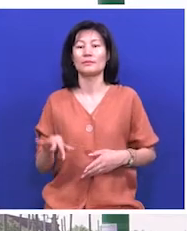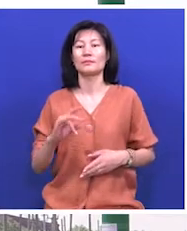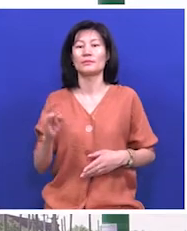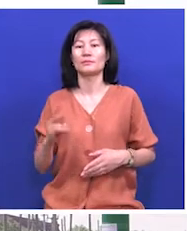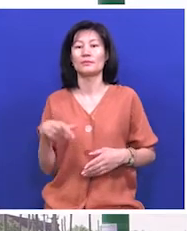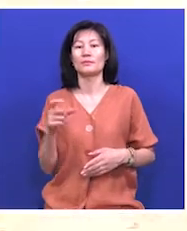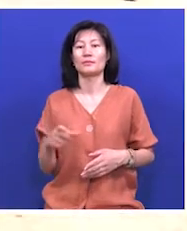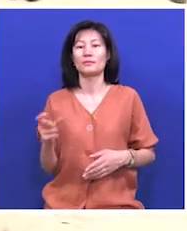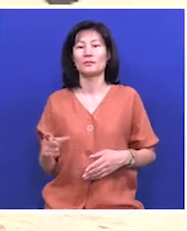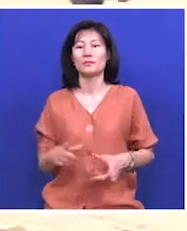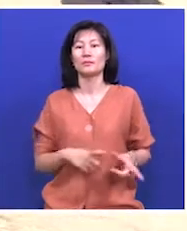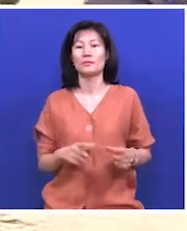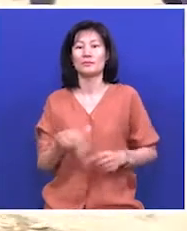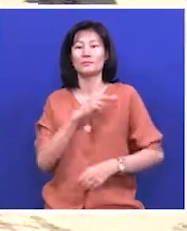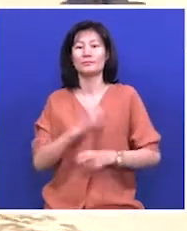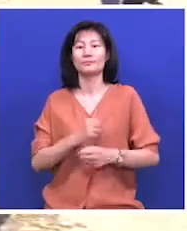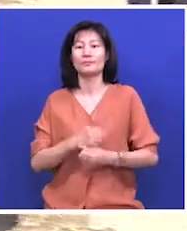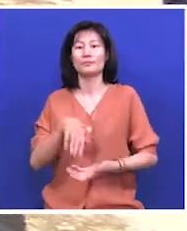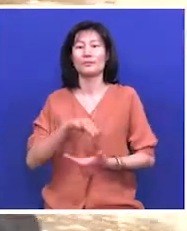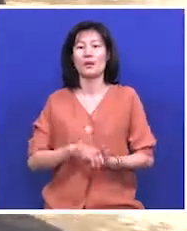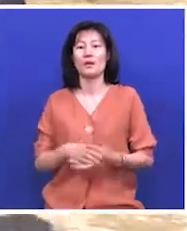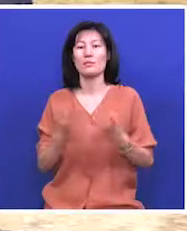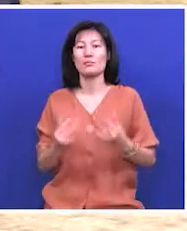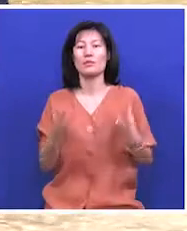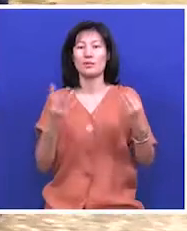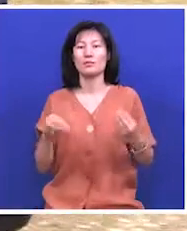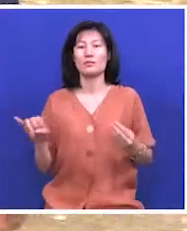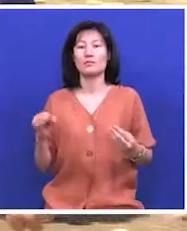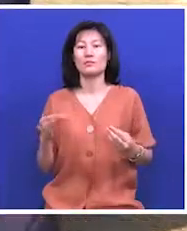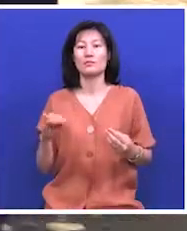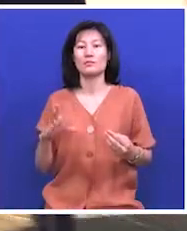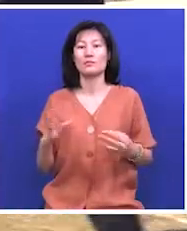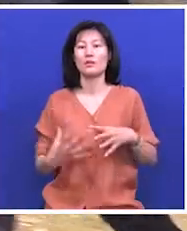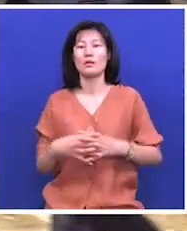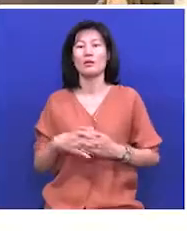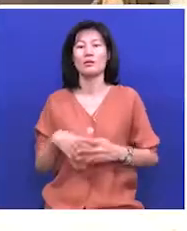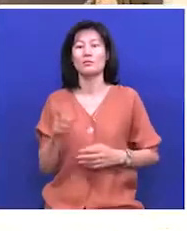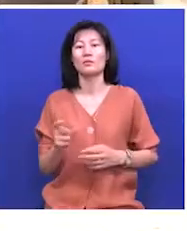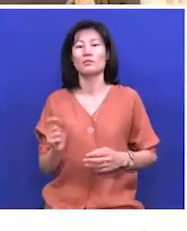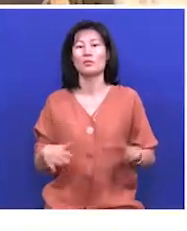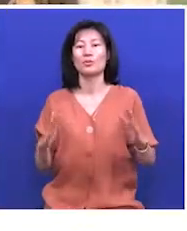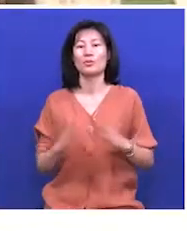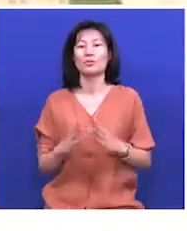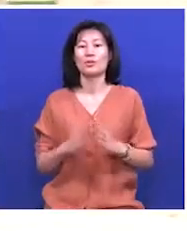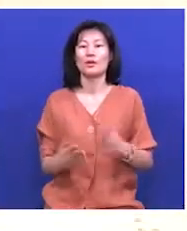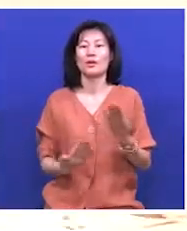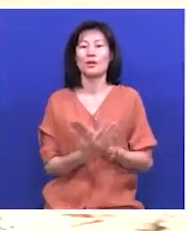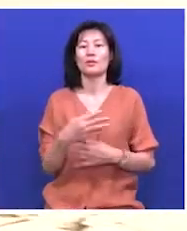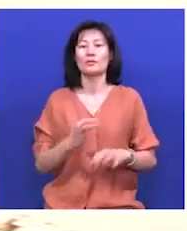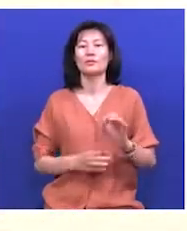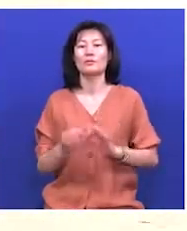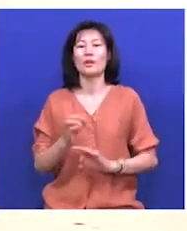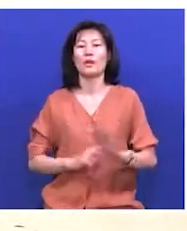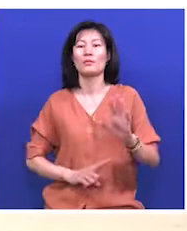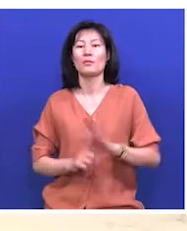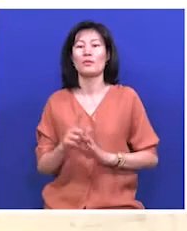сапарында зақымдалған тұрғын үйлерді қалпына келтіру жұмыстарымен танысты. Бүгінгі таңда Фердауси Өргебас ауылдарында тұрғындар баспаналарын қайта